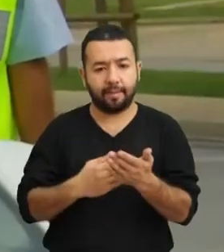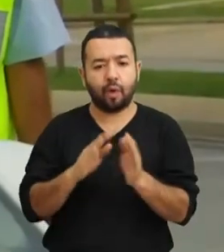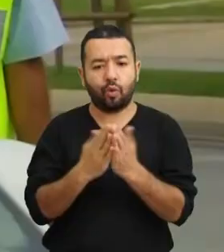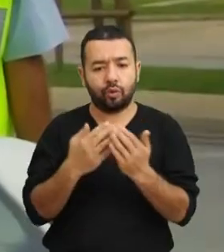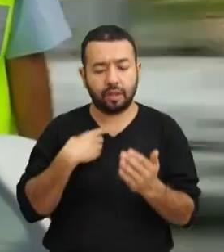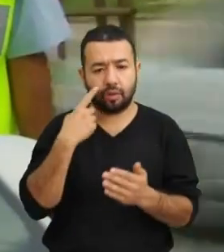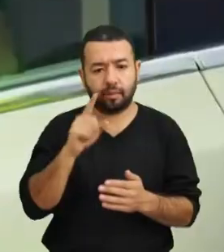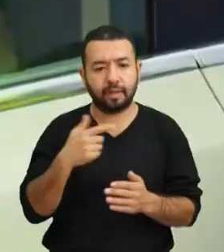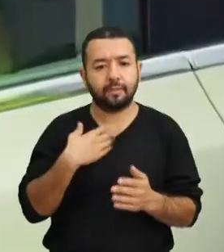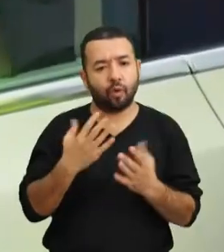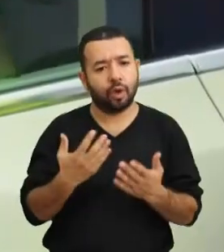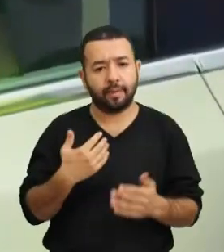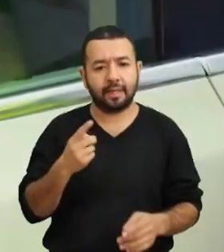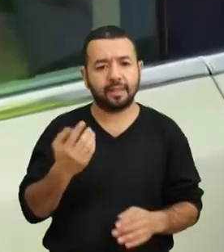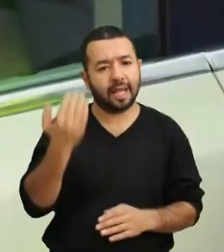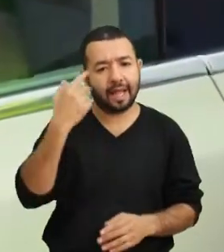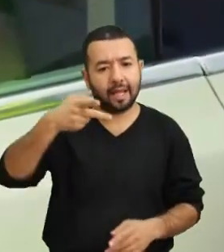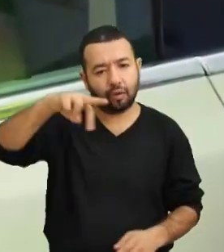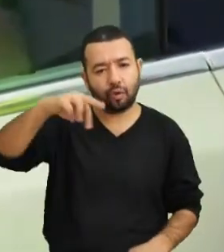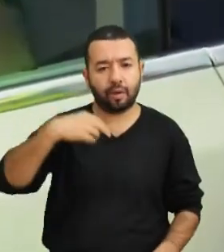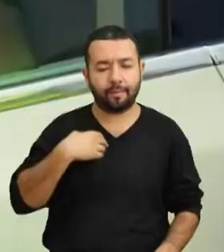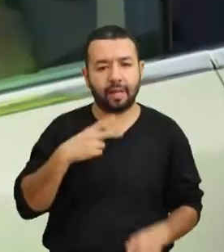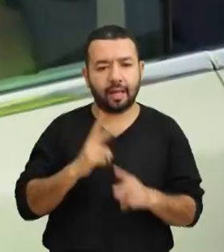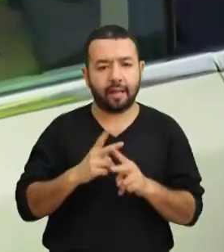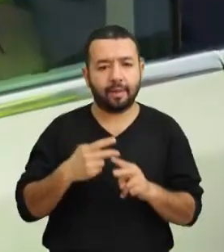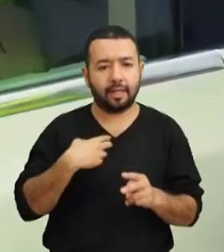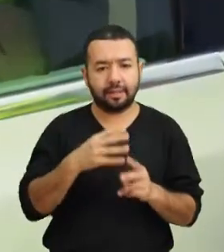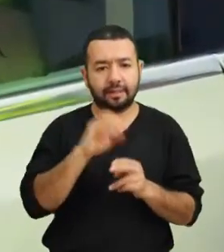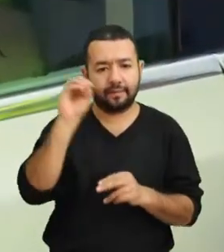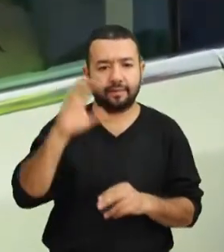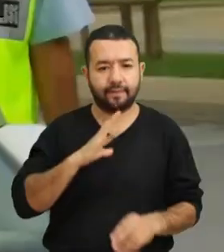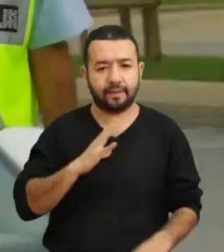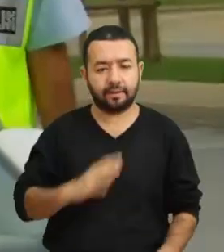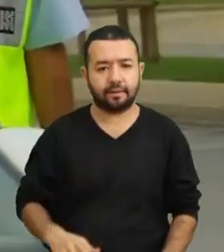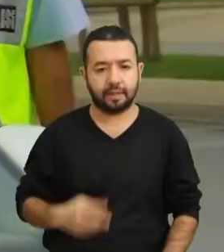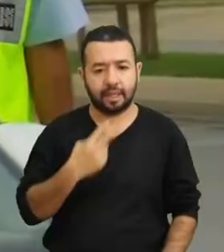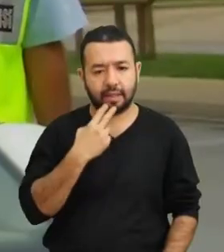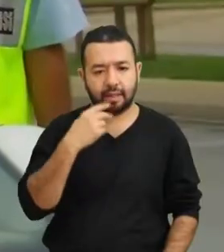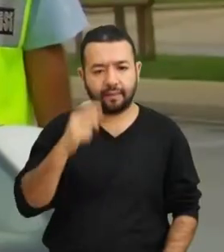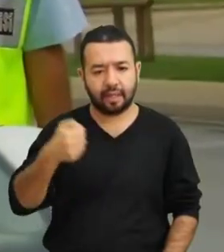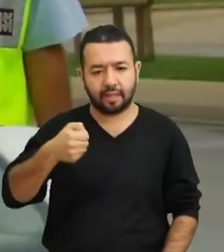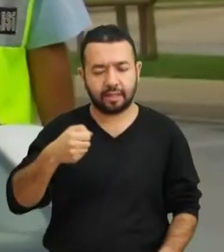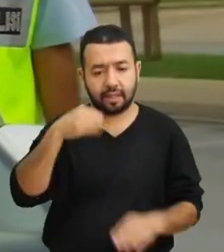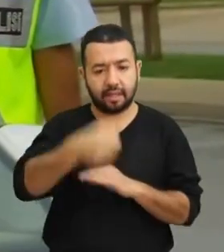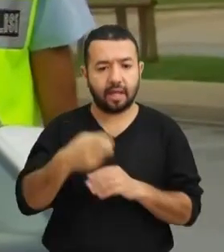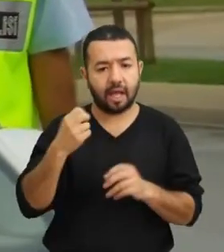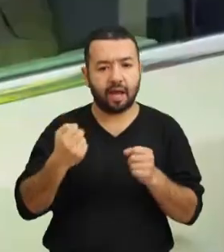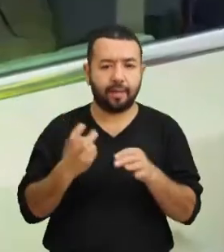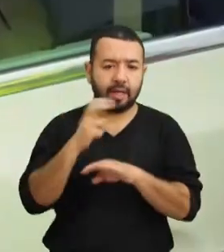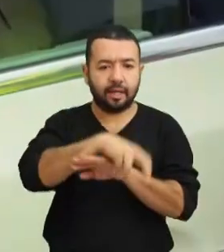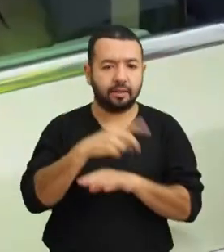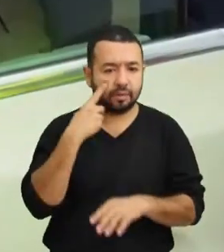lazım. Öyle mi? Siz arkanıza bir döner misiniz? Ben hemen buradan atacağım. Tamam. Hanımefendi çantayı indirin ve lütfen araçtan aşağı